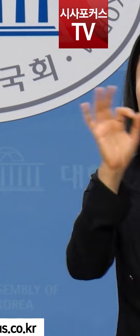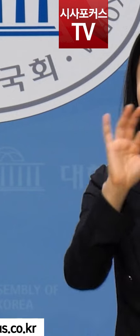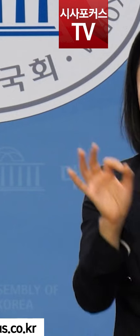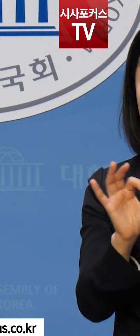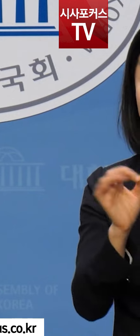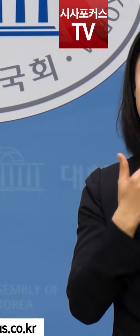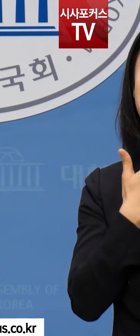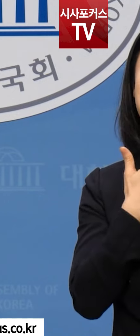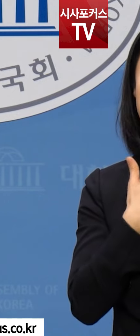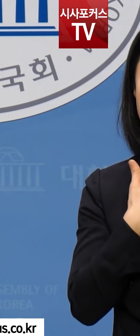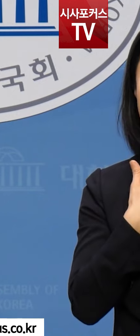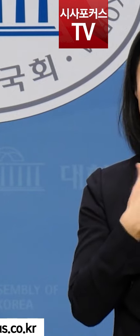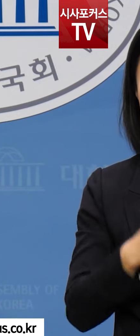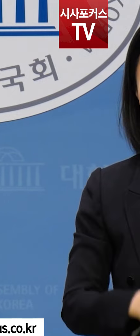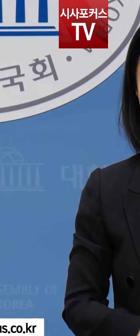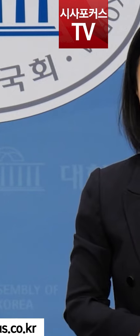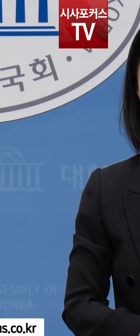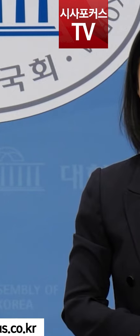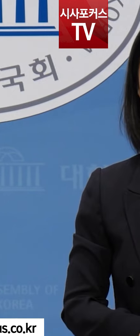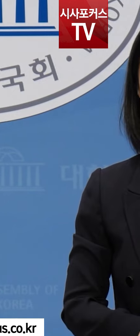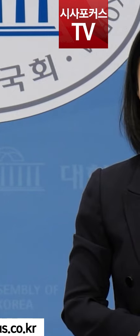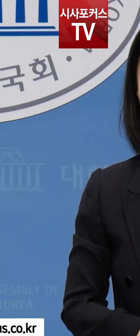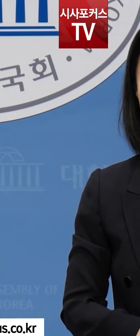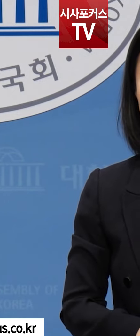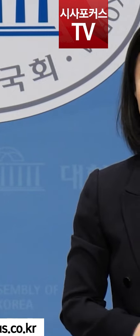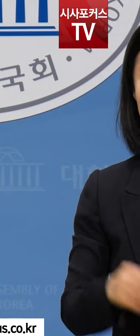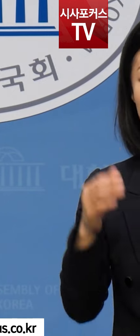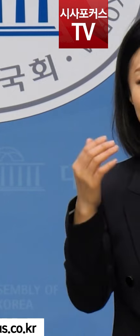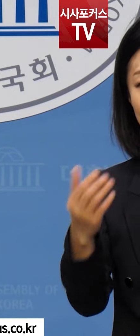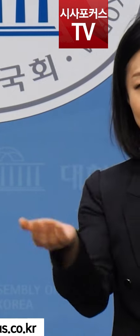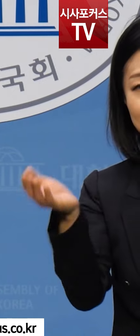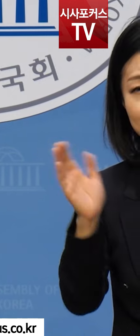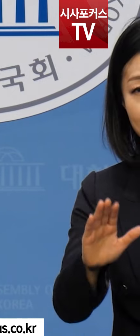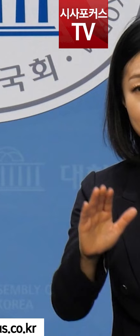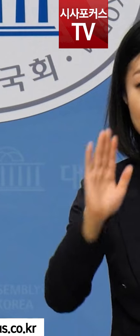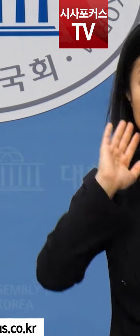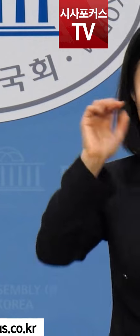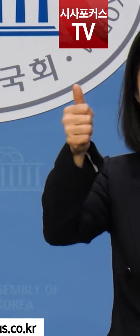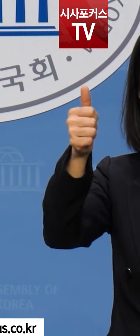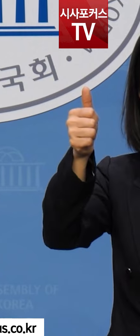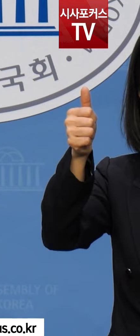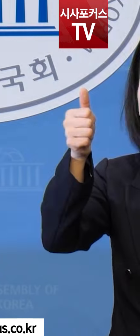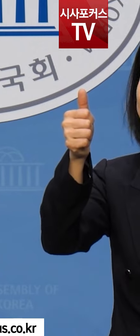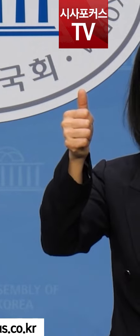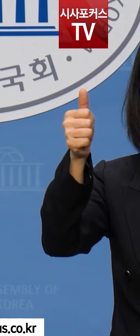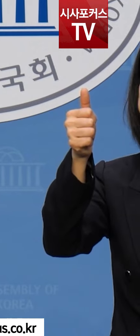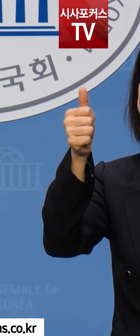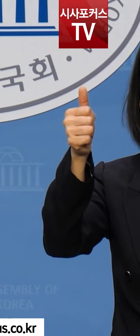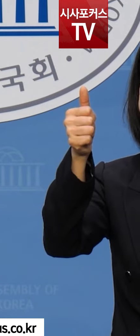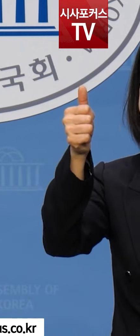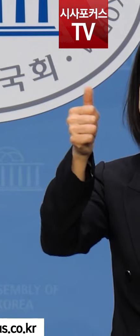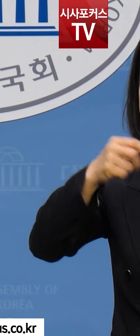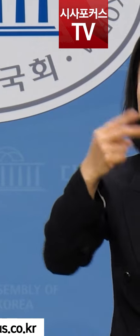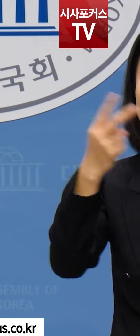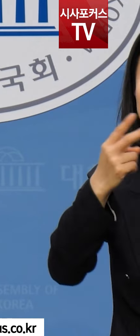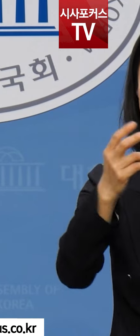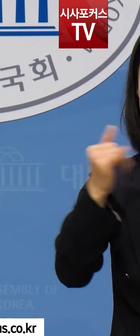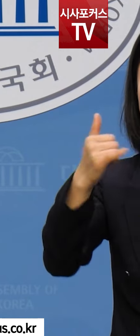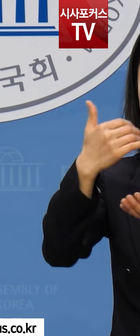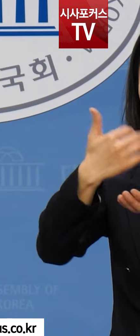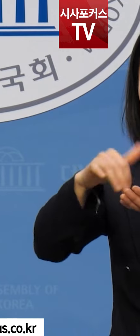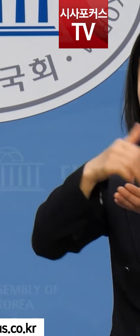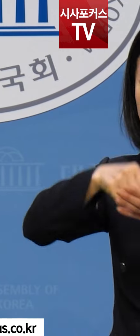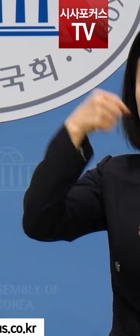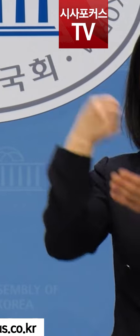65%의 수준에 달하고 있는 상황입니다. 그런데도 윤석열 대통령은 여전히 2,000명이라는